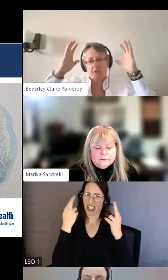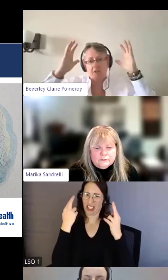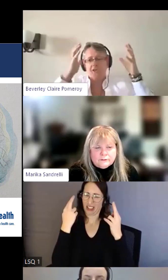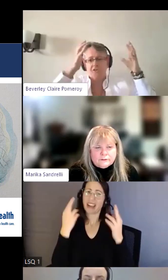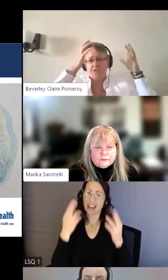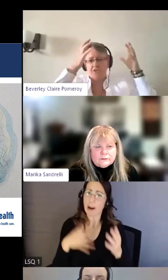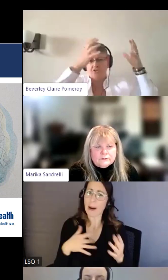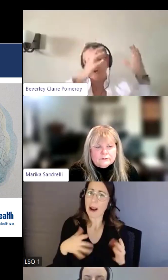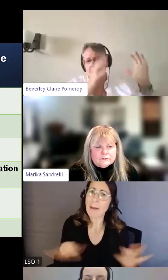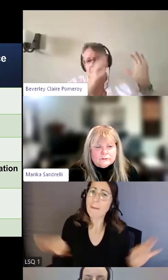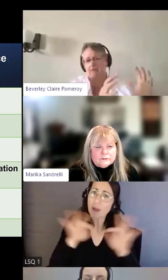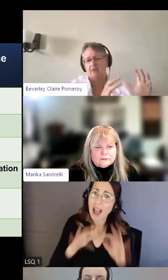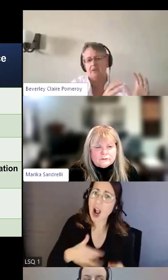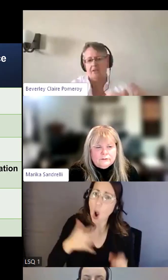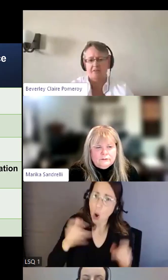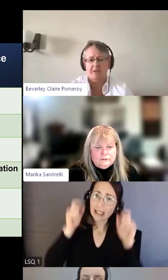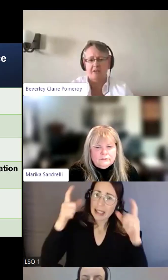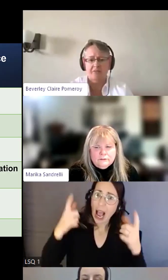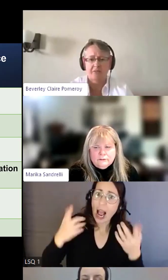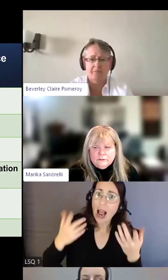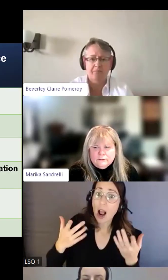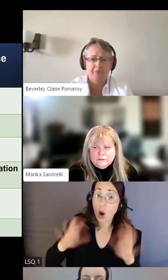réflexion. Prochaine diapo.